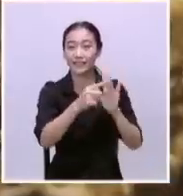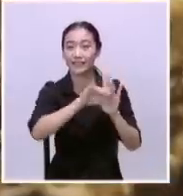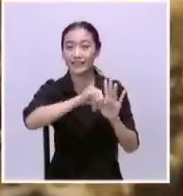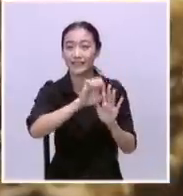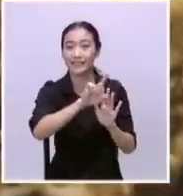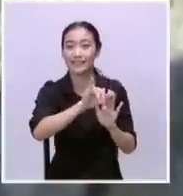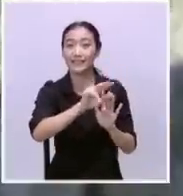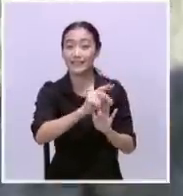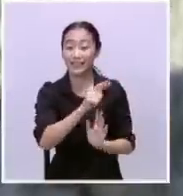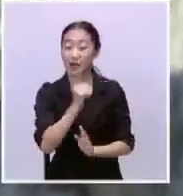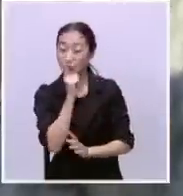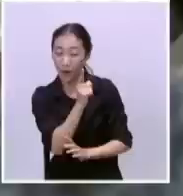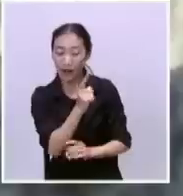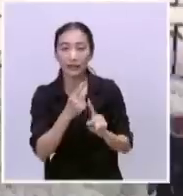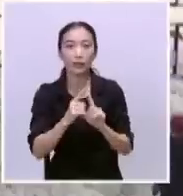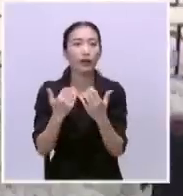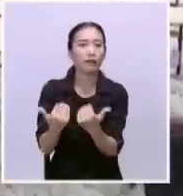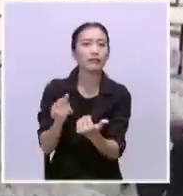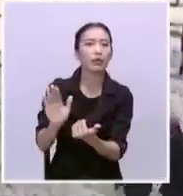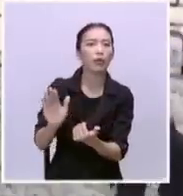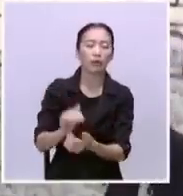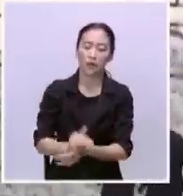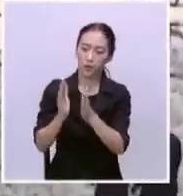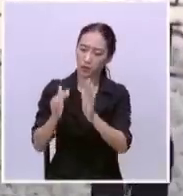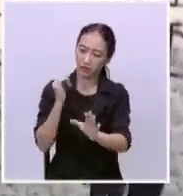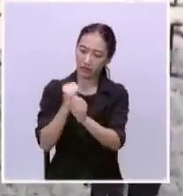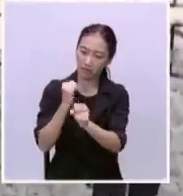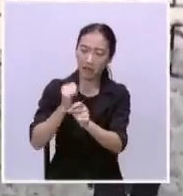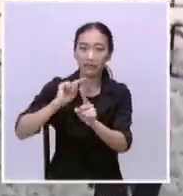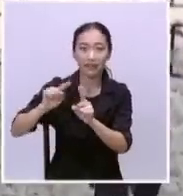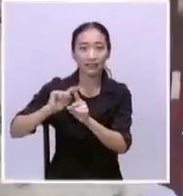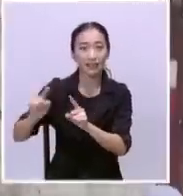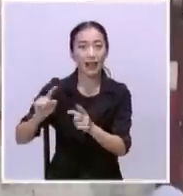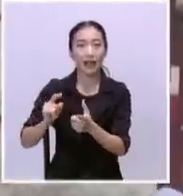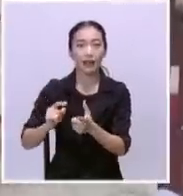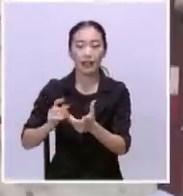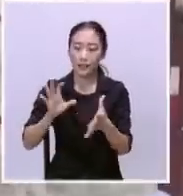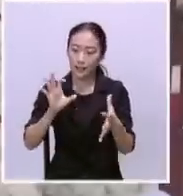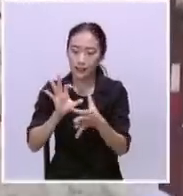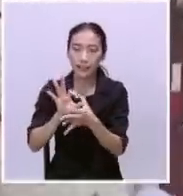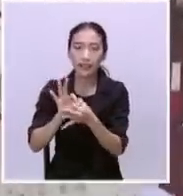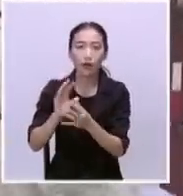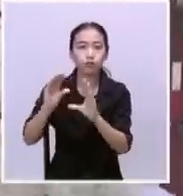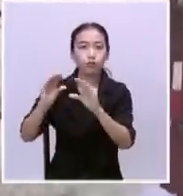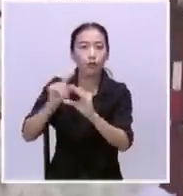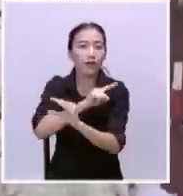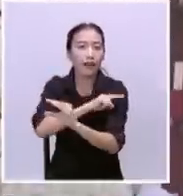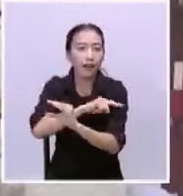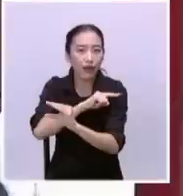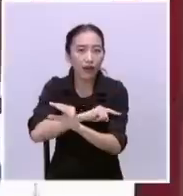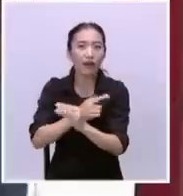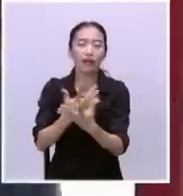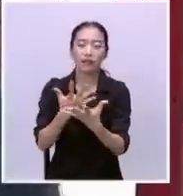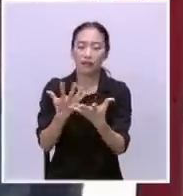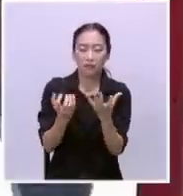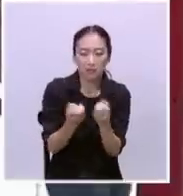านนะคะตำแหน่งงานของคนที่ทำงานในไร่ฝ้ายของซินเจียงอีกหลายล้านคนค่ะ